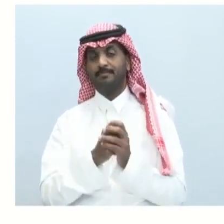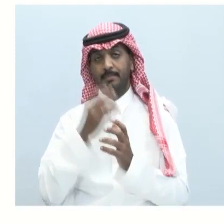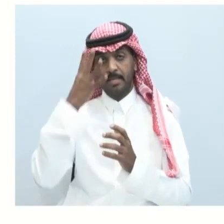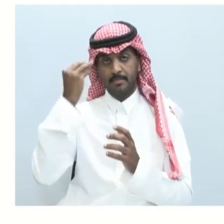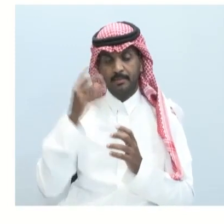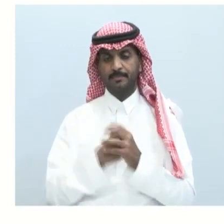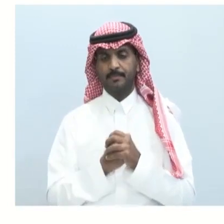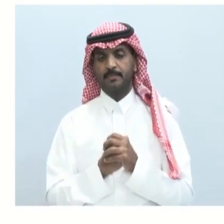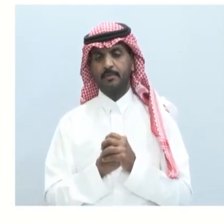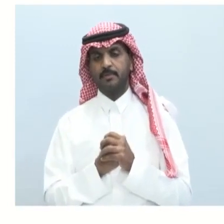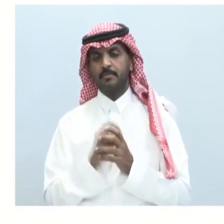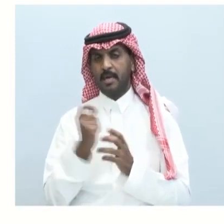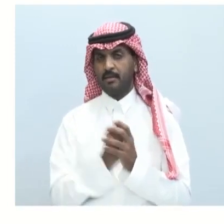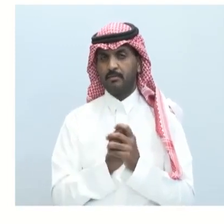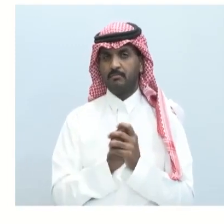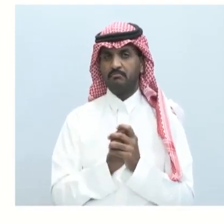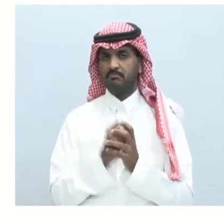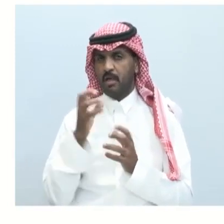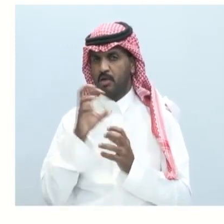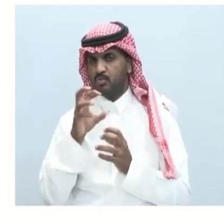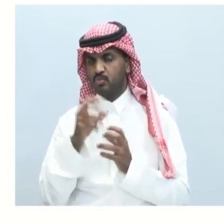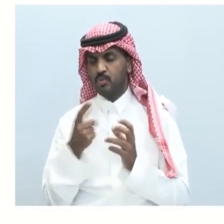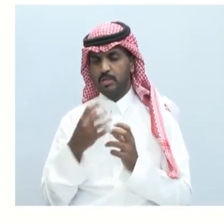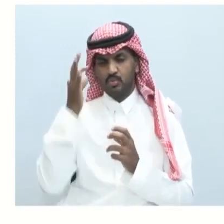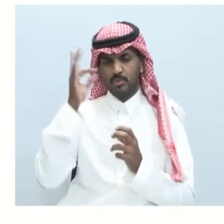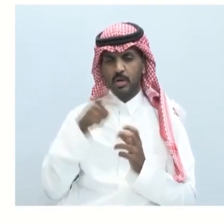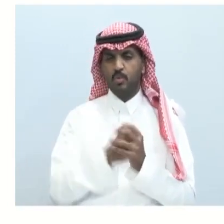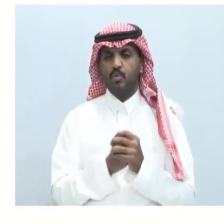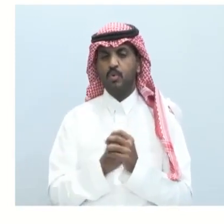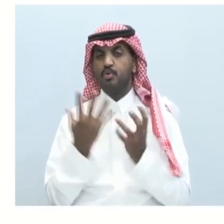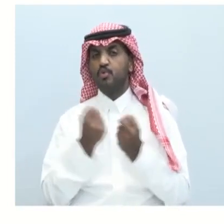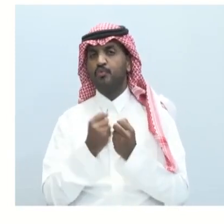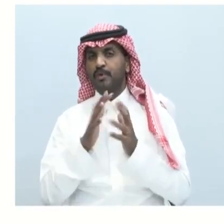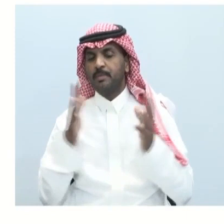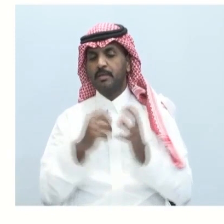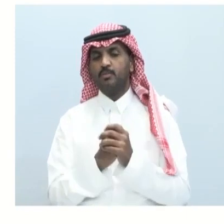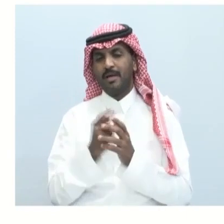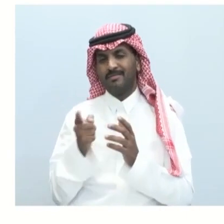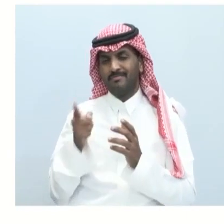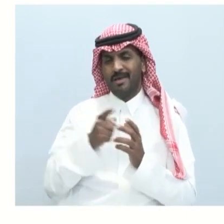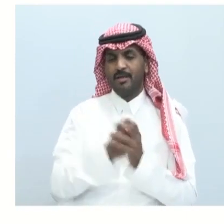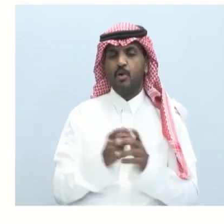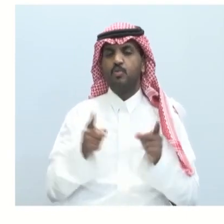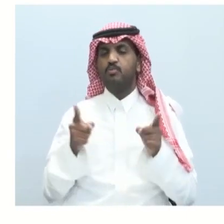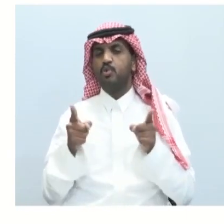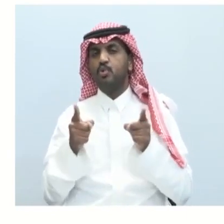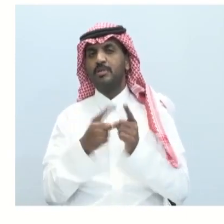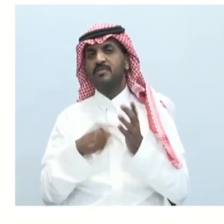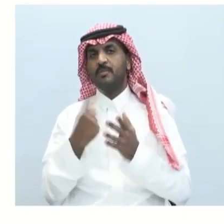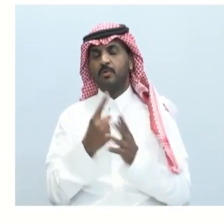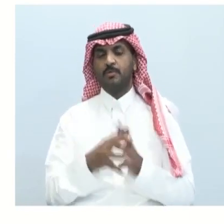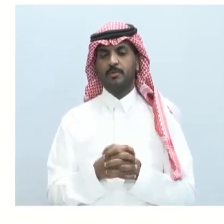يكتب بخط غامق ام بحروف كبيره ام بخط مائل او مختصرا في المره